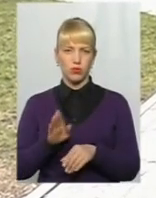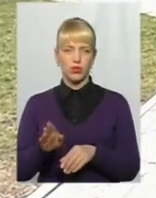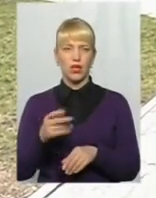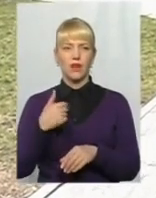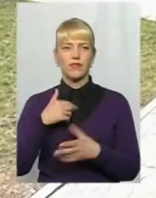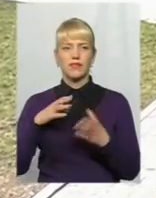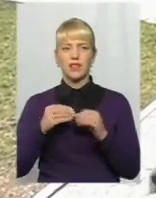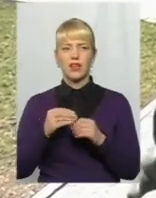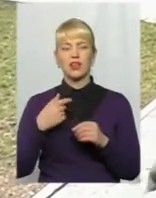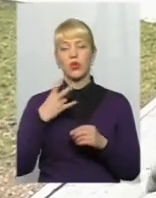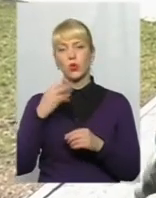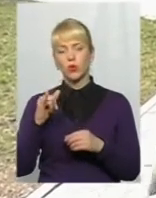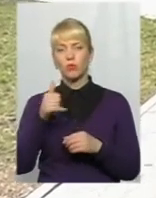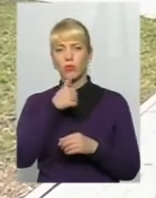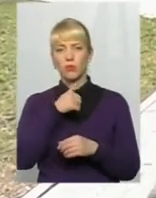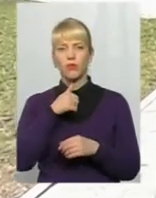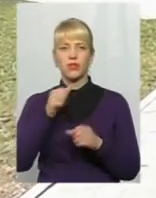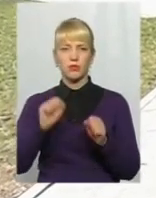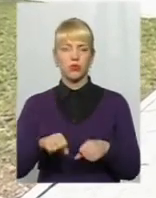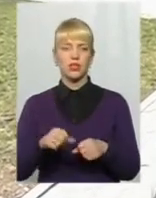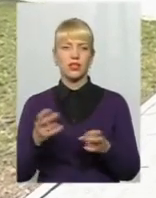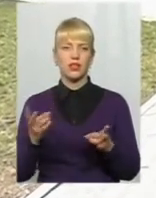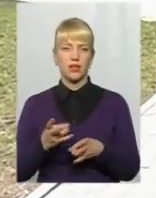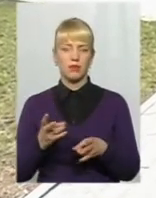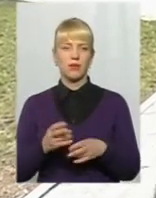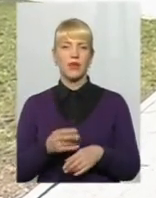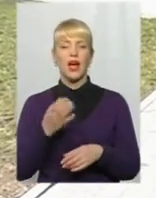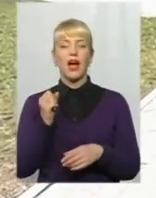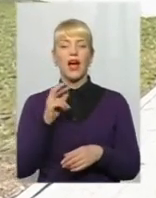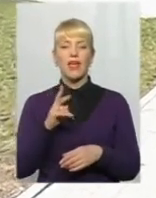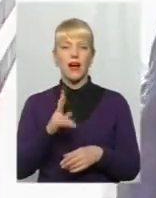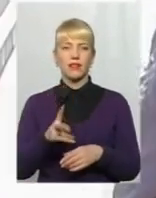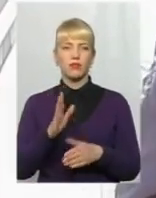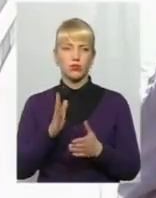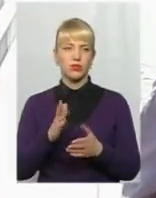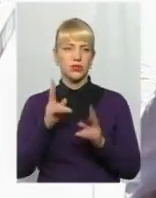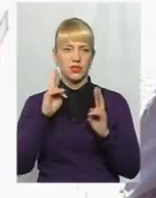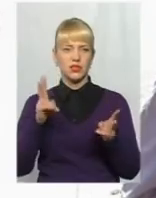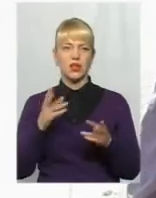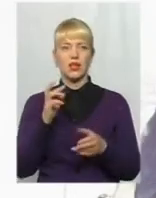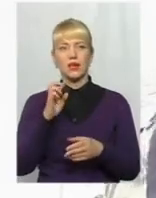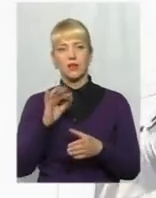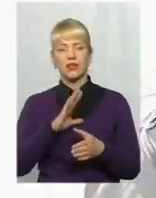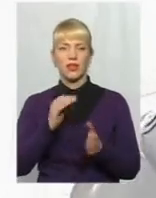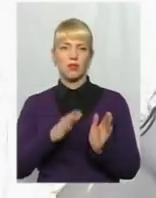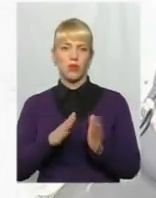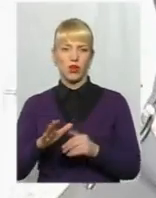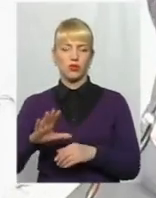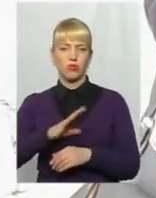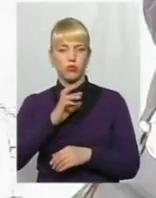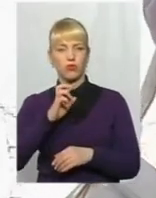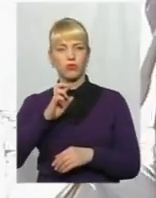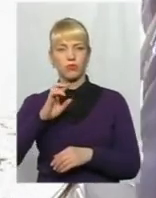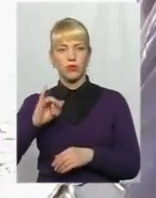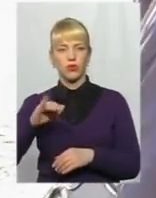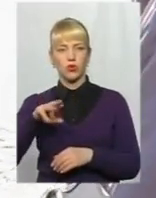що воно швидко. Ну, пробувати треба, я так думаю, спробувати, а як воно буде, не знаю. Може, якби такий порядок був, то